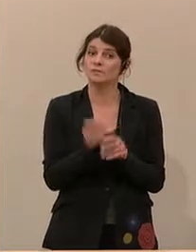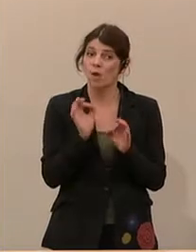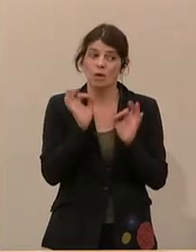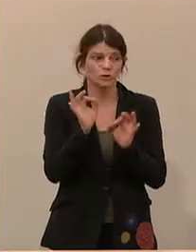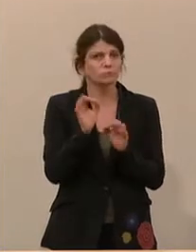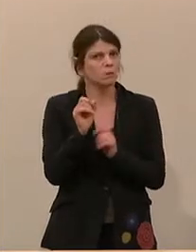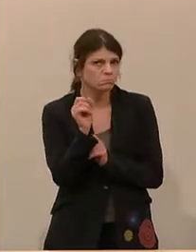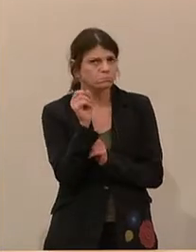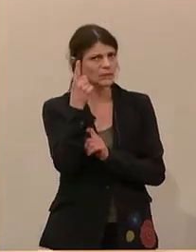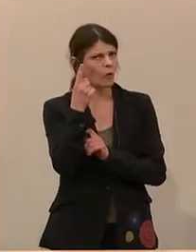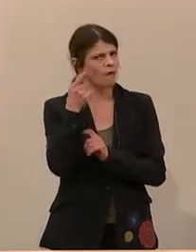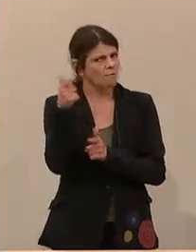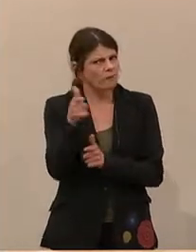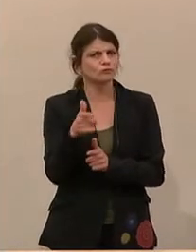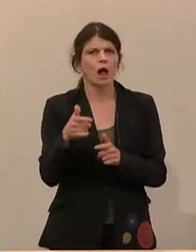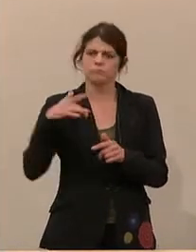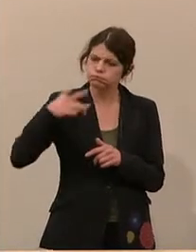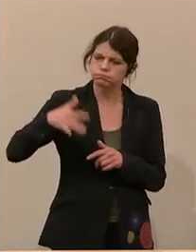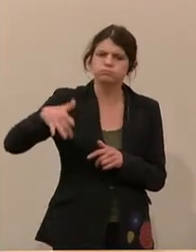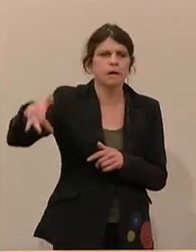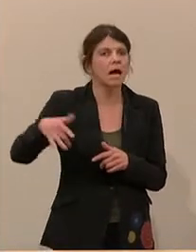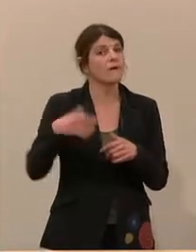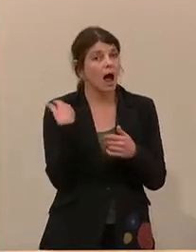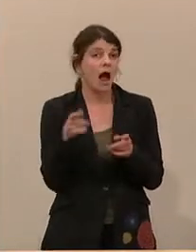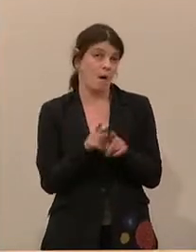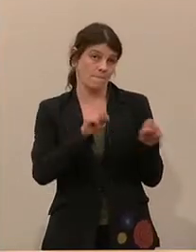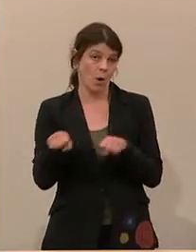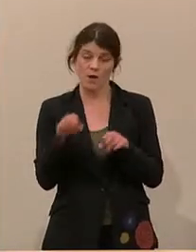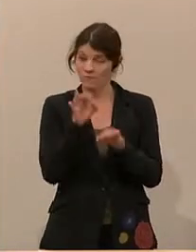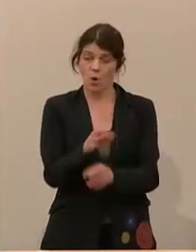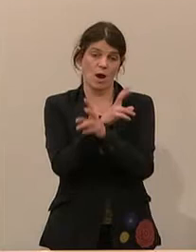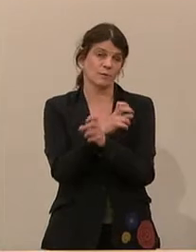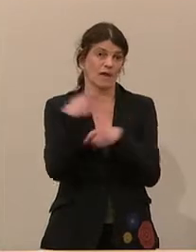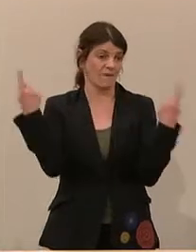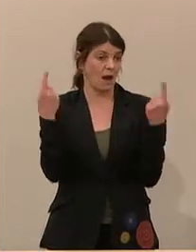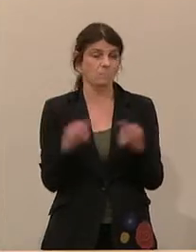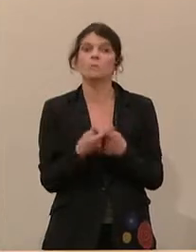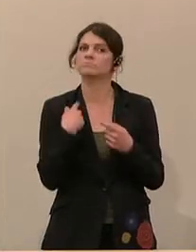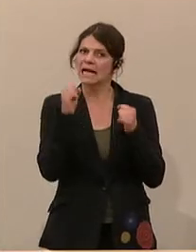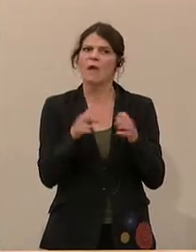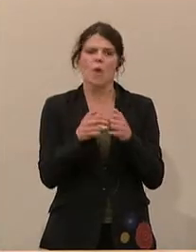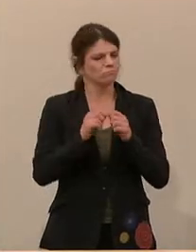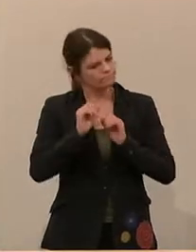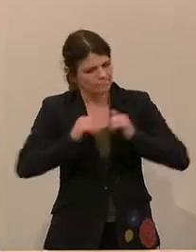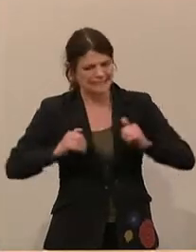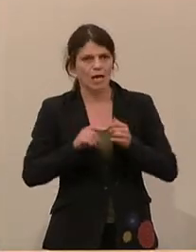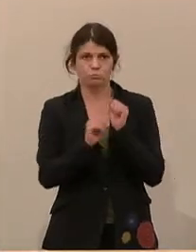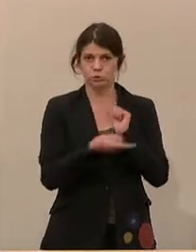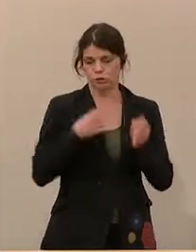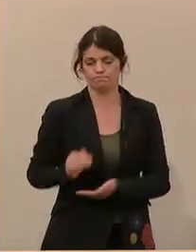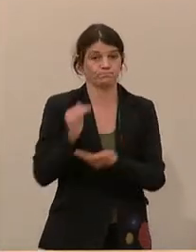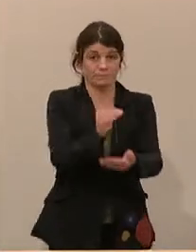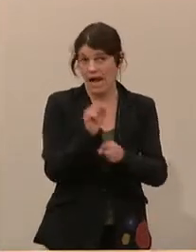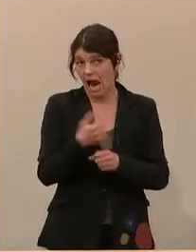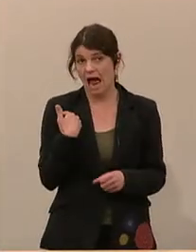gewisse Sonderaktionen da oder dort immer wieder auch möglich war, für die Österreich-Werbung auch ein Sonderbudget zur Verfügung zu